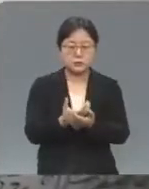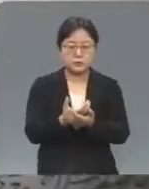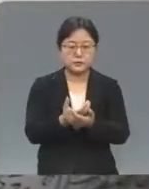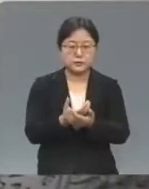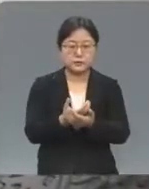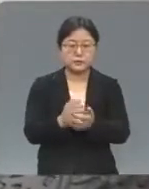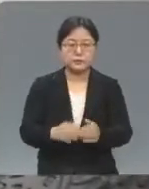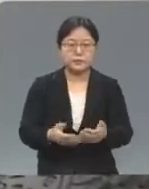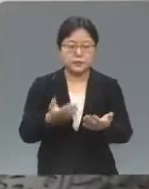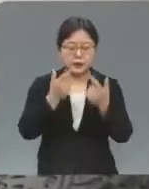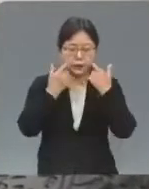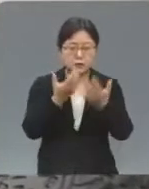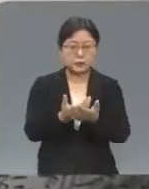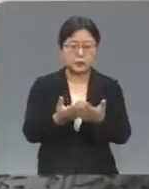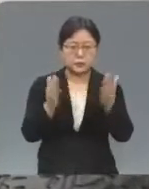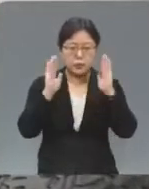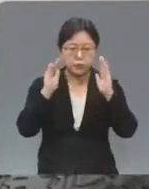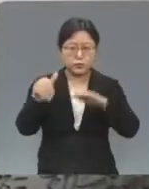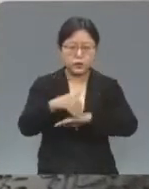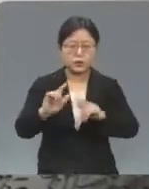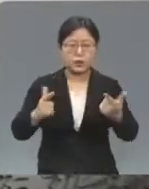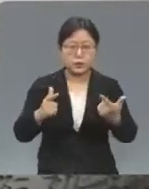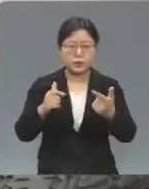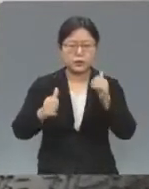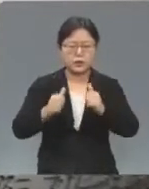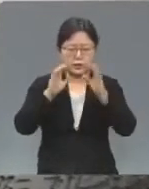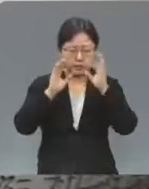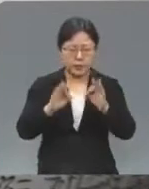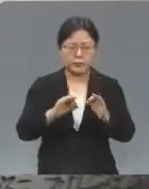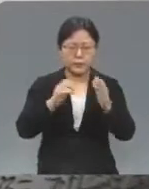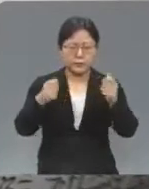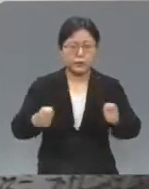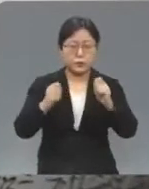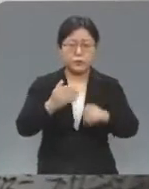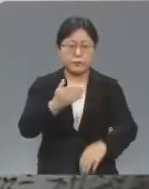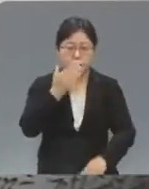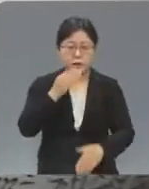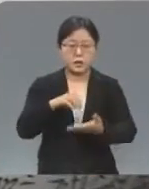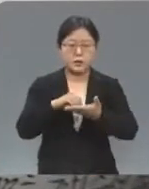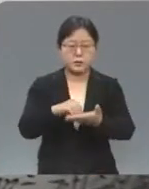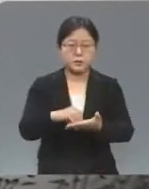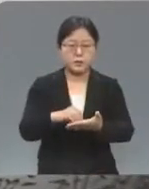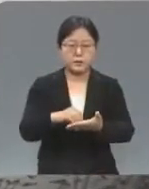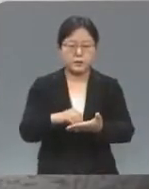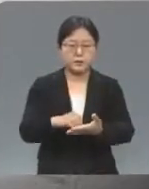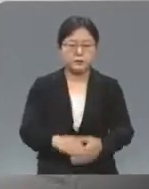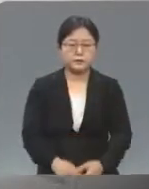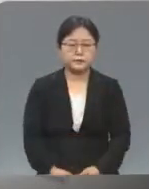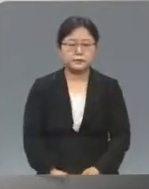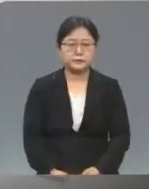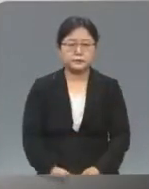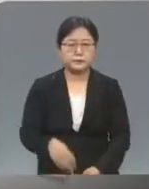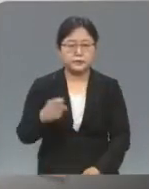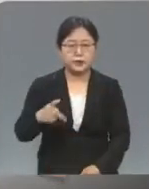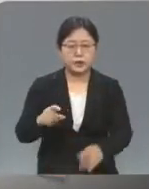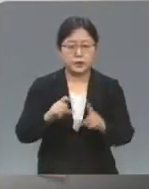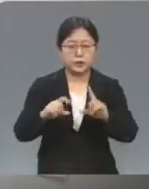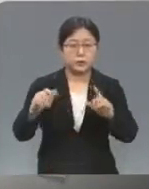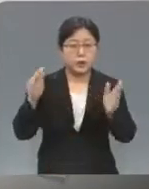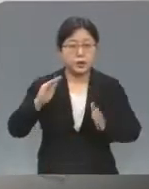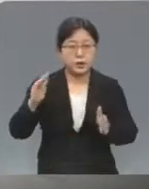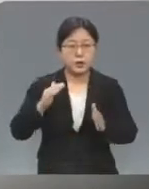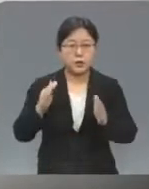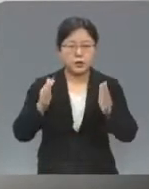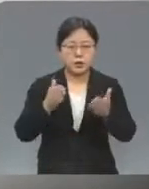확인서에 는 수업은 듣지 않고 시험만 보면 졸업이 가능하다는 말에 입학했다 고 돼 있습니다 또 일부 학생은